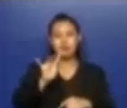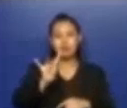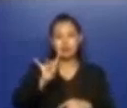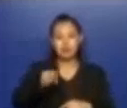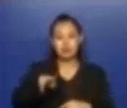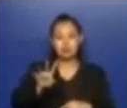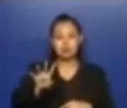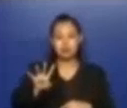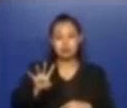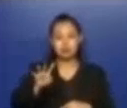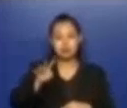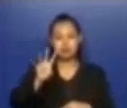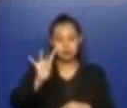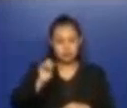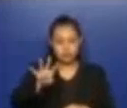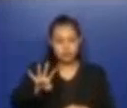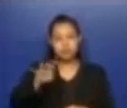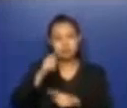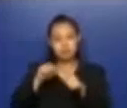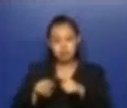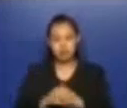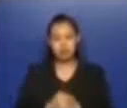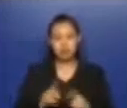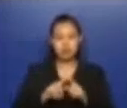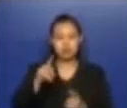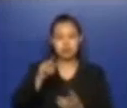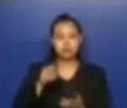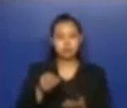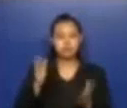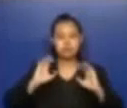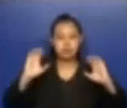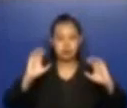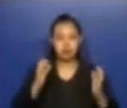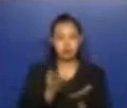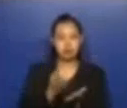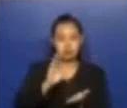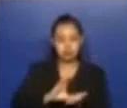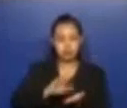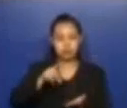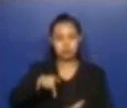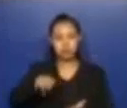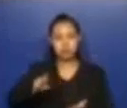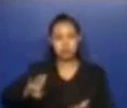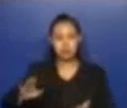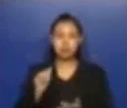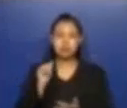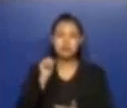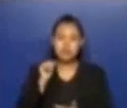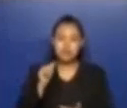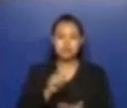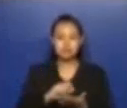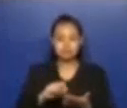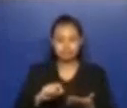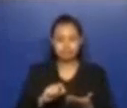-8% แต่รัฐบาลยังคงใช้ร่างเดิมนำเข้าสู่การพิจารณาของสภา